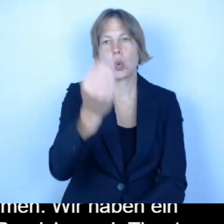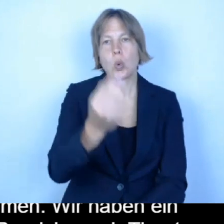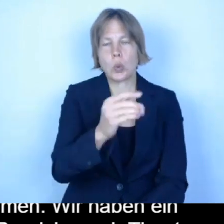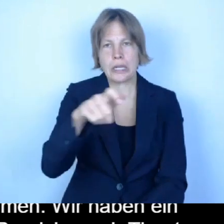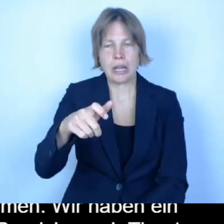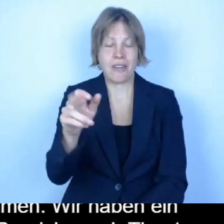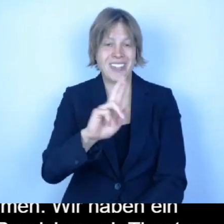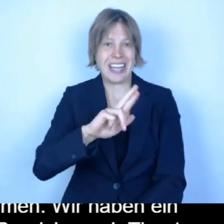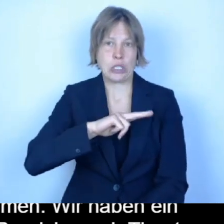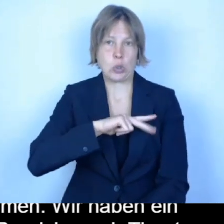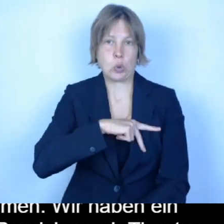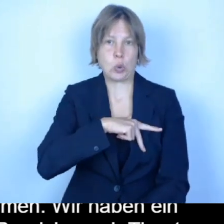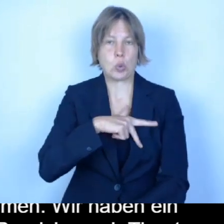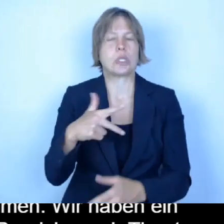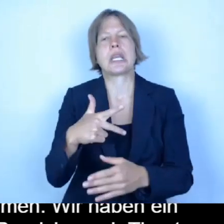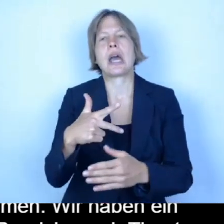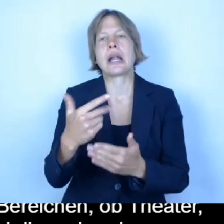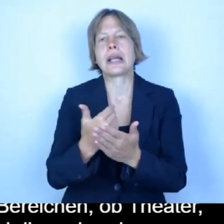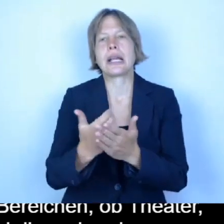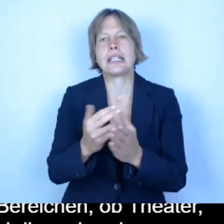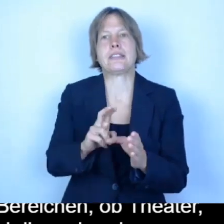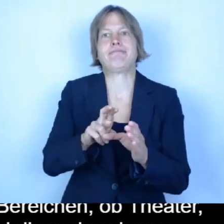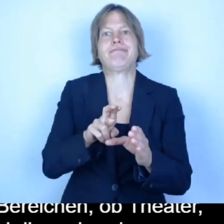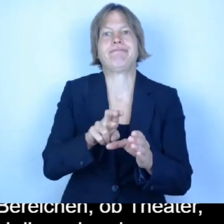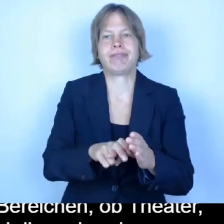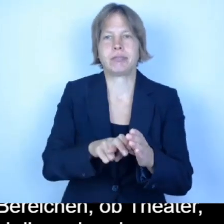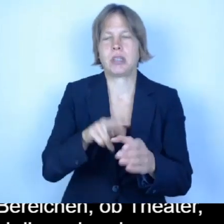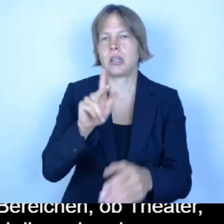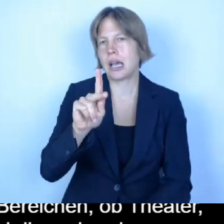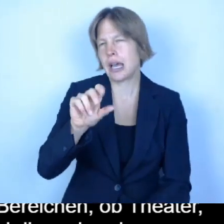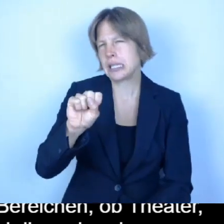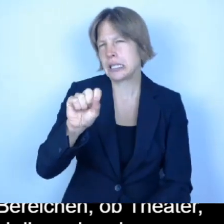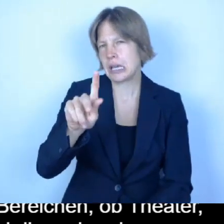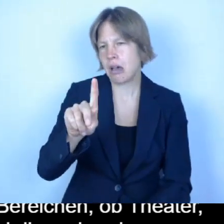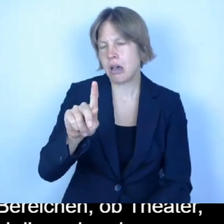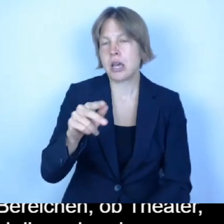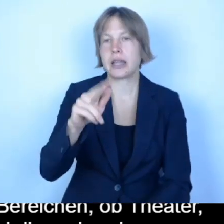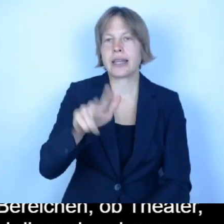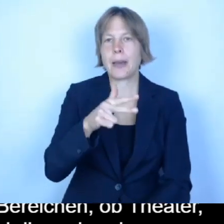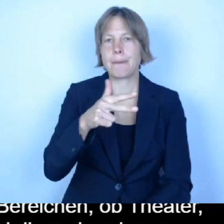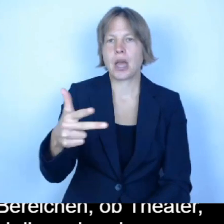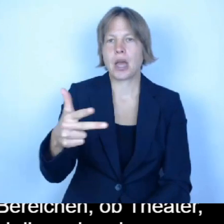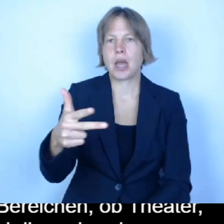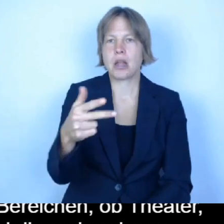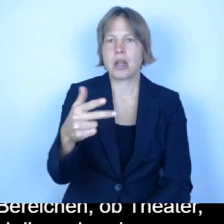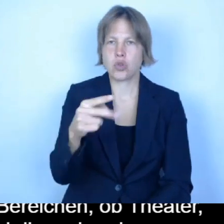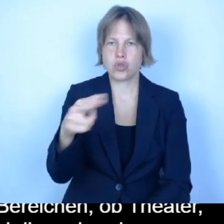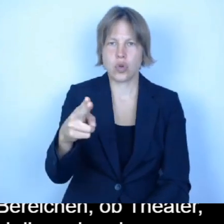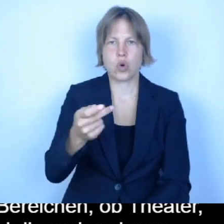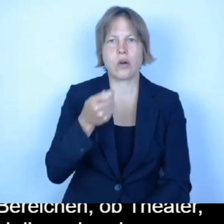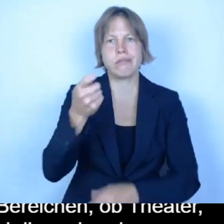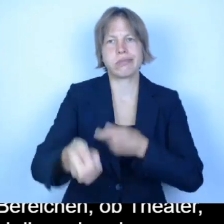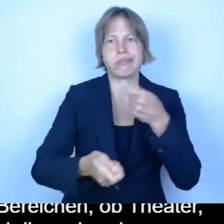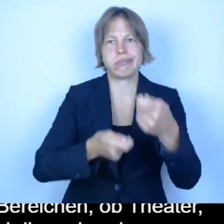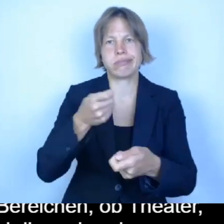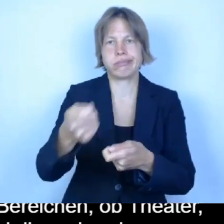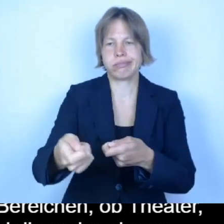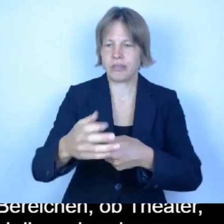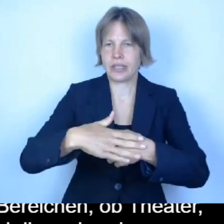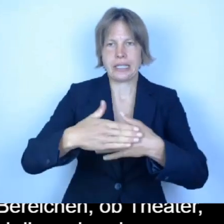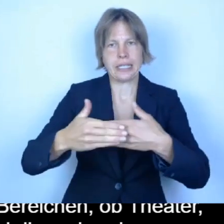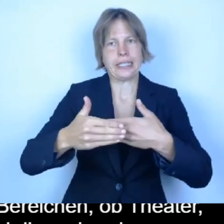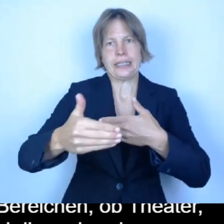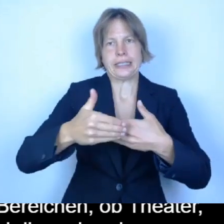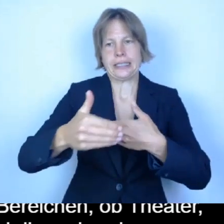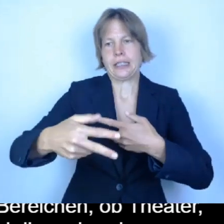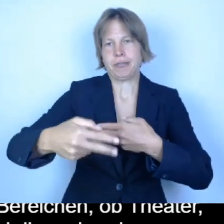ein Angebot zu machen, 3x 1.000 Euro, um die Zeit zu überbrücken. Es gab dann viel Kritik bzw.